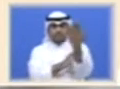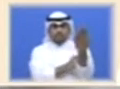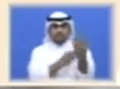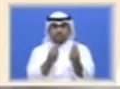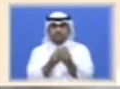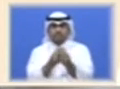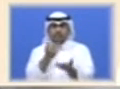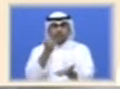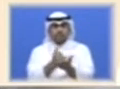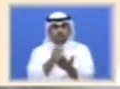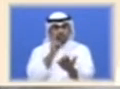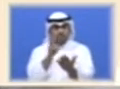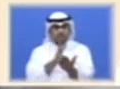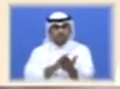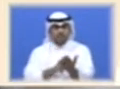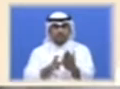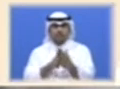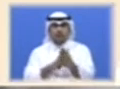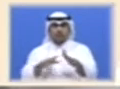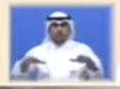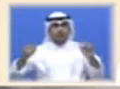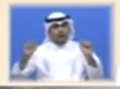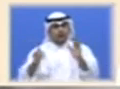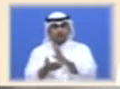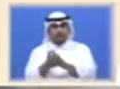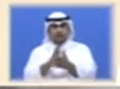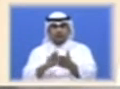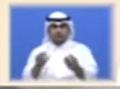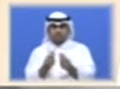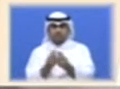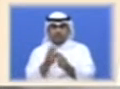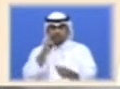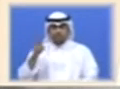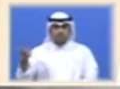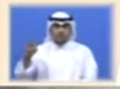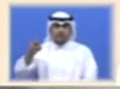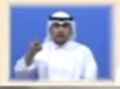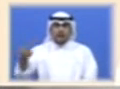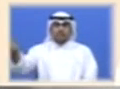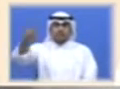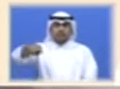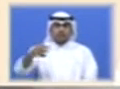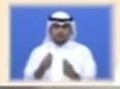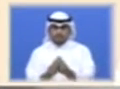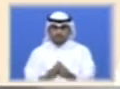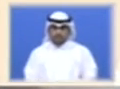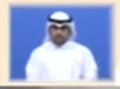إلى الجلسة العامة من يوم الأحد القادم بعد أن